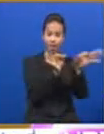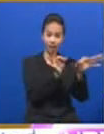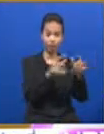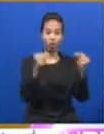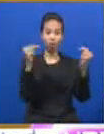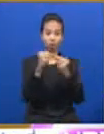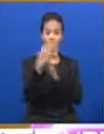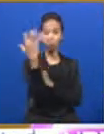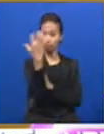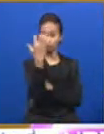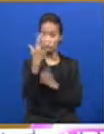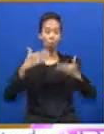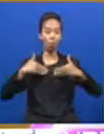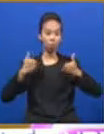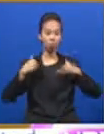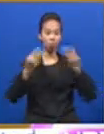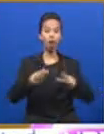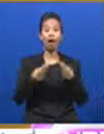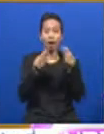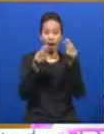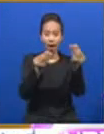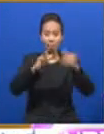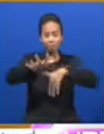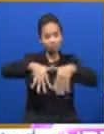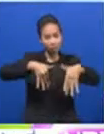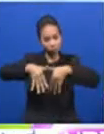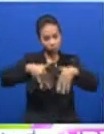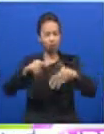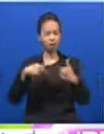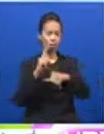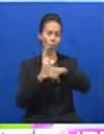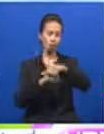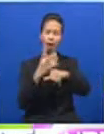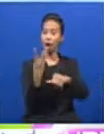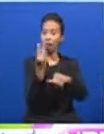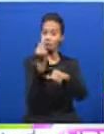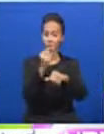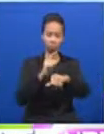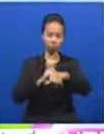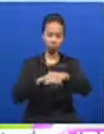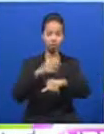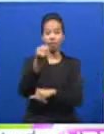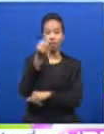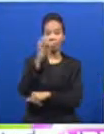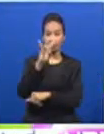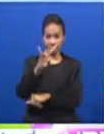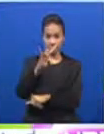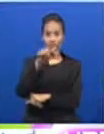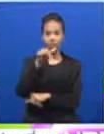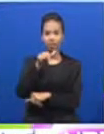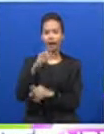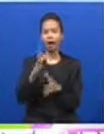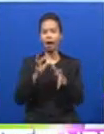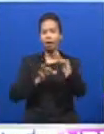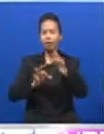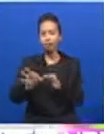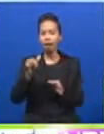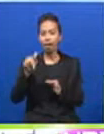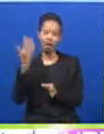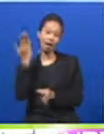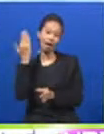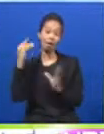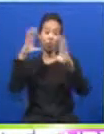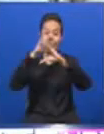ความสุขให้คนในชาติในวันศุกร์ที่ 29พฤษภาคมนี้ให้เร็วขึ้นนะคะเป็นเวลา 17:00นแผนช่วงเวลาเดิม